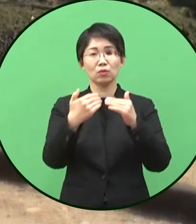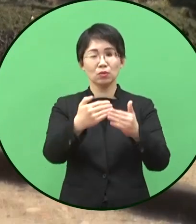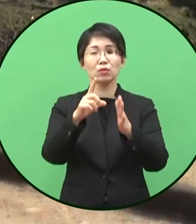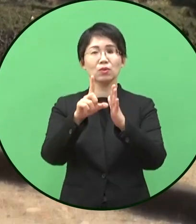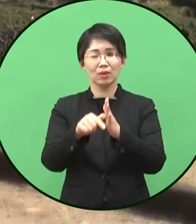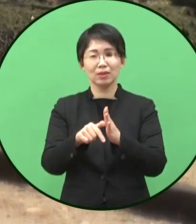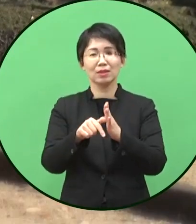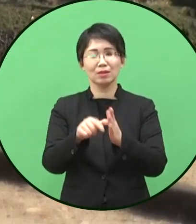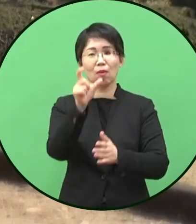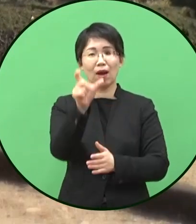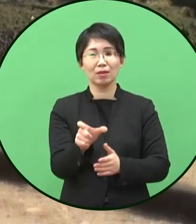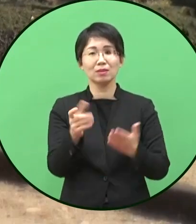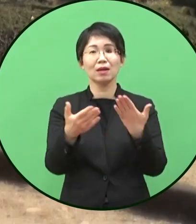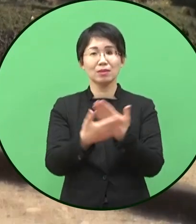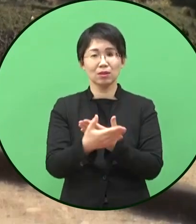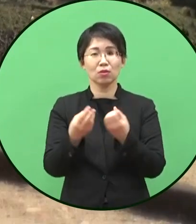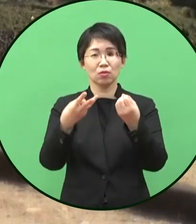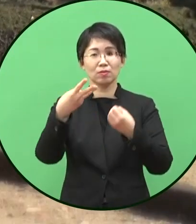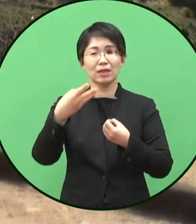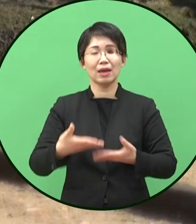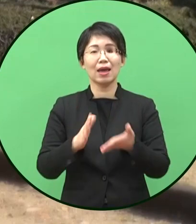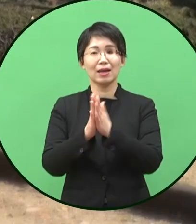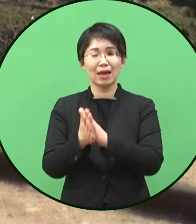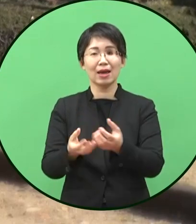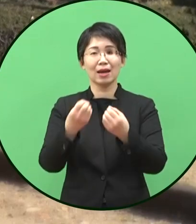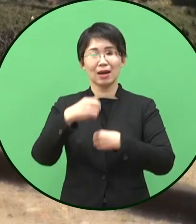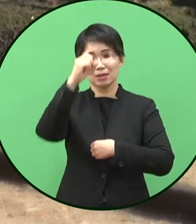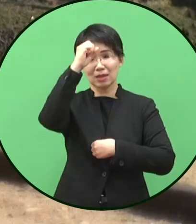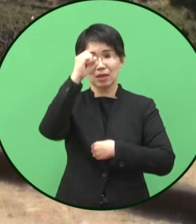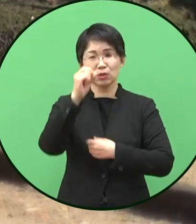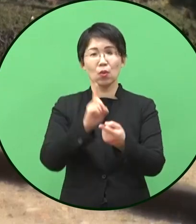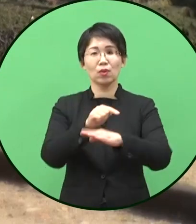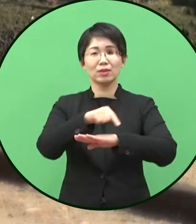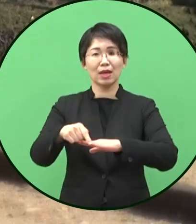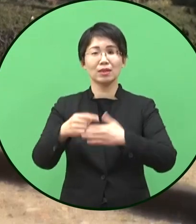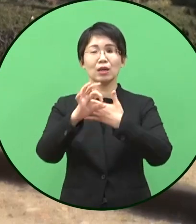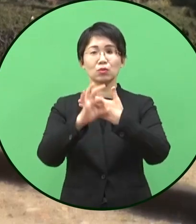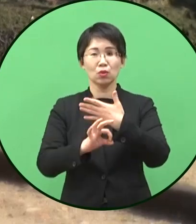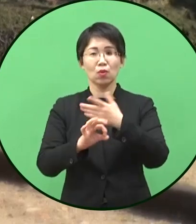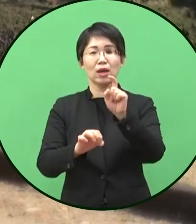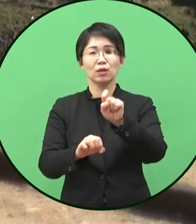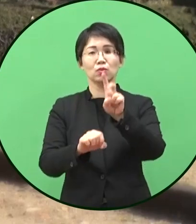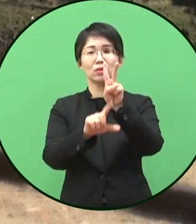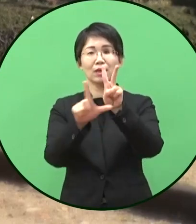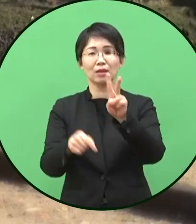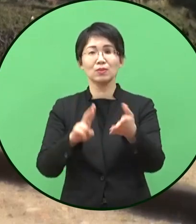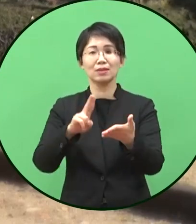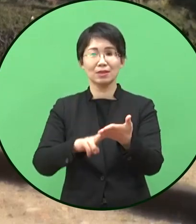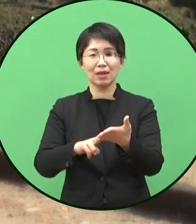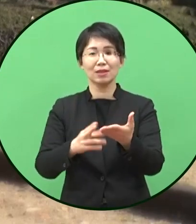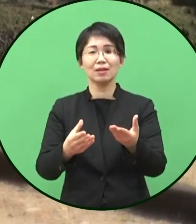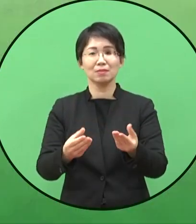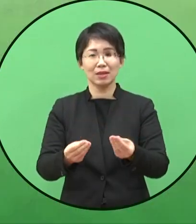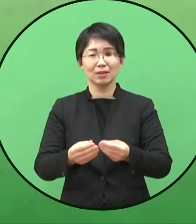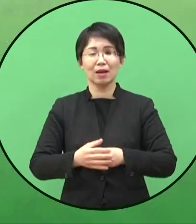でよりどころとなる三重県感染症対策条例を12月に制定しました。